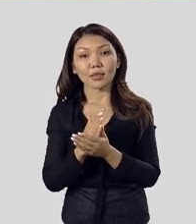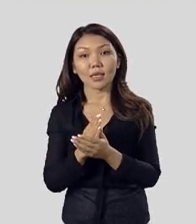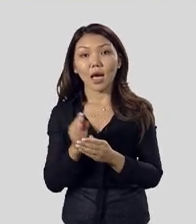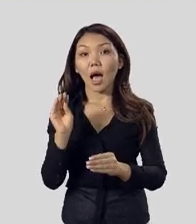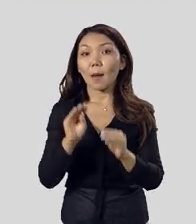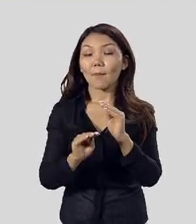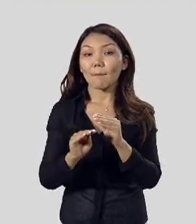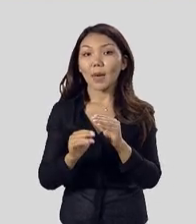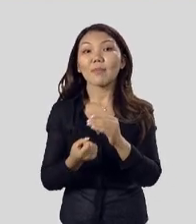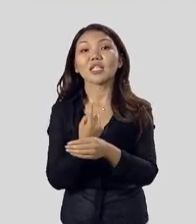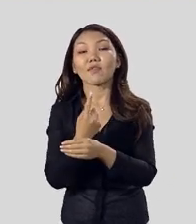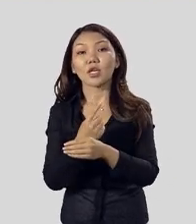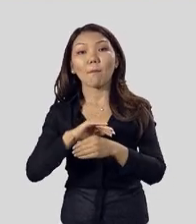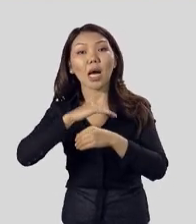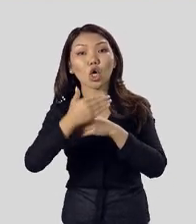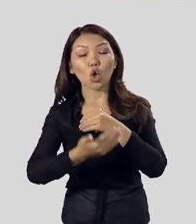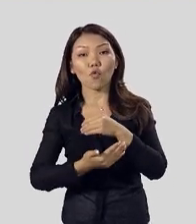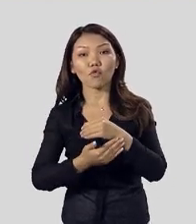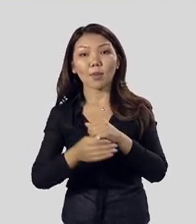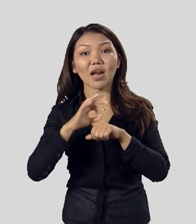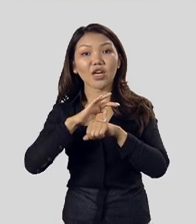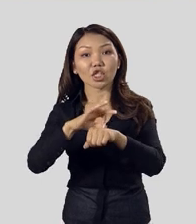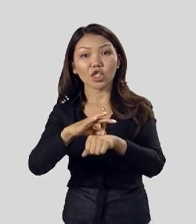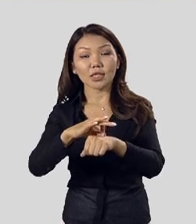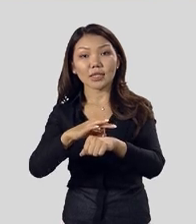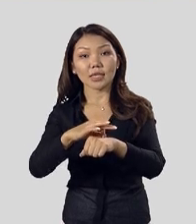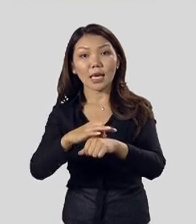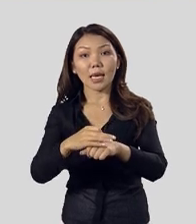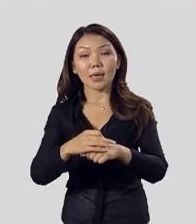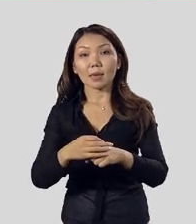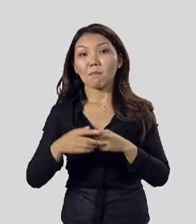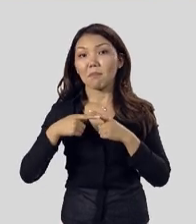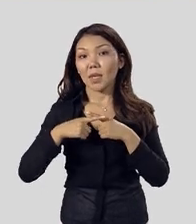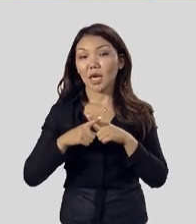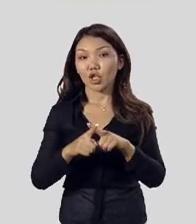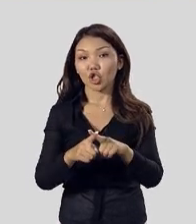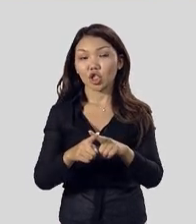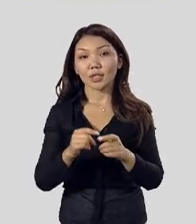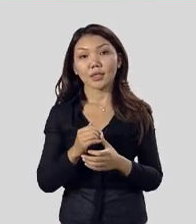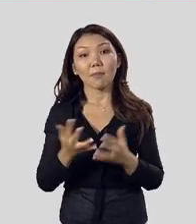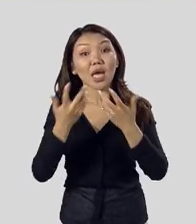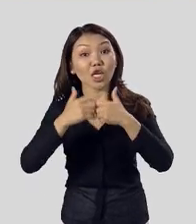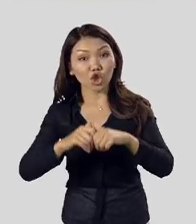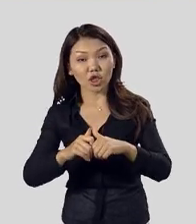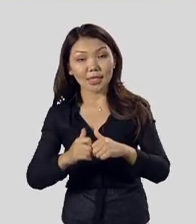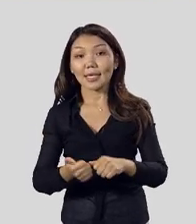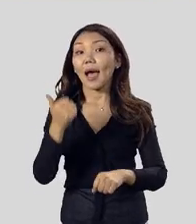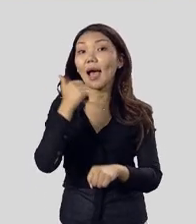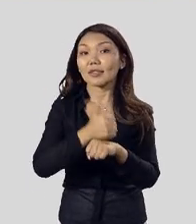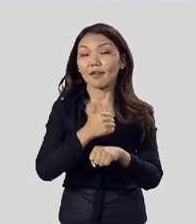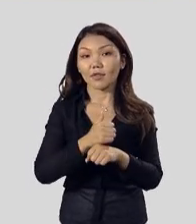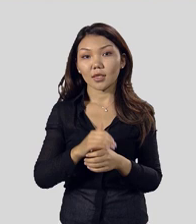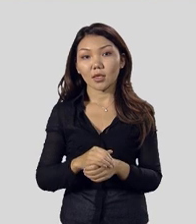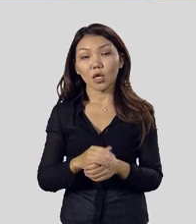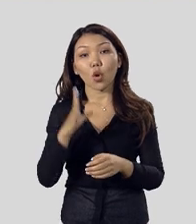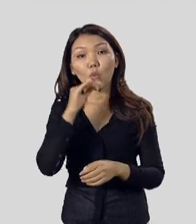покровные проводящие механические и основные они могут быть